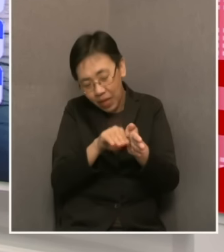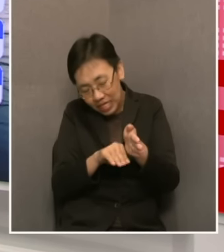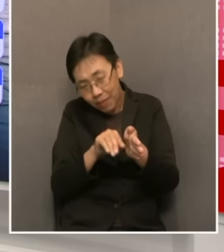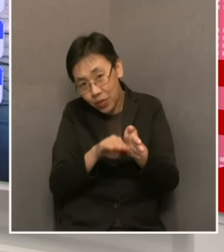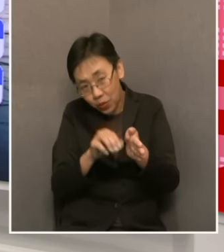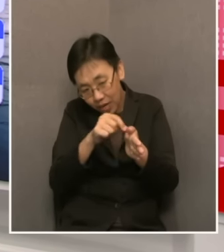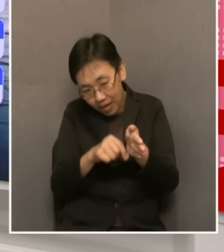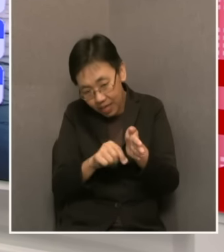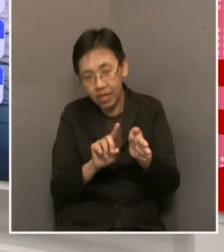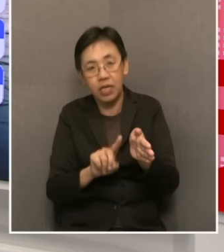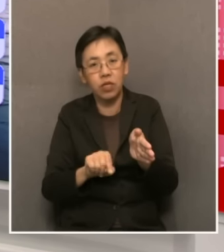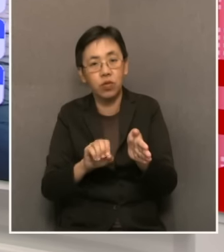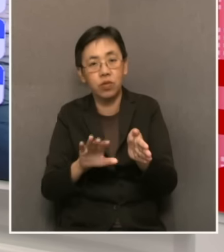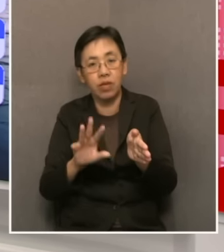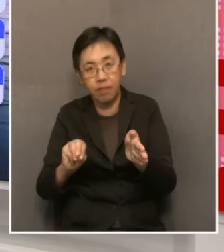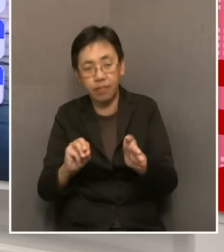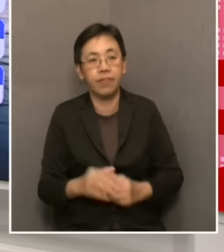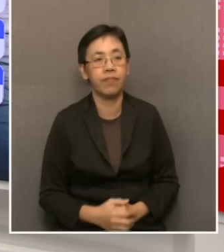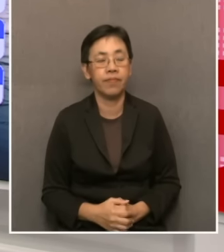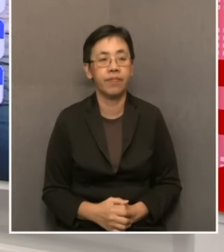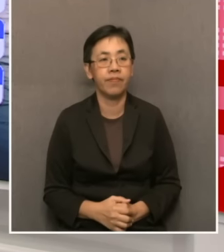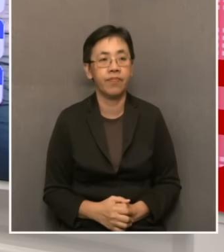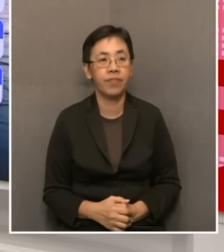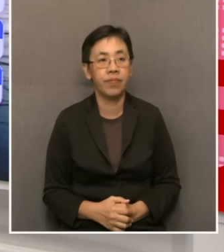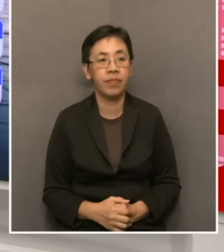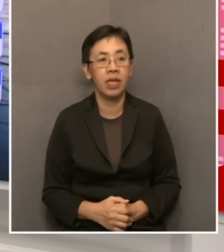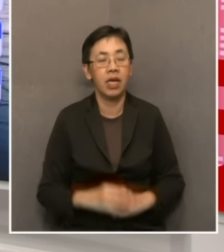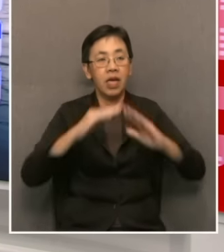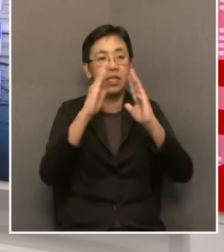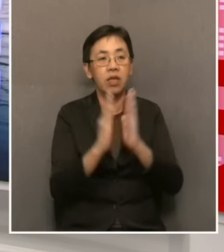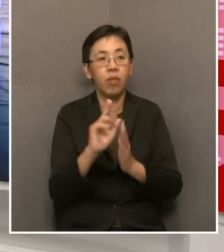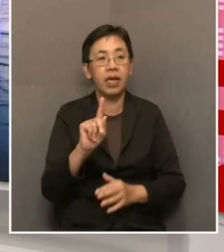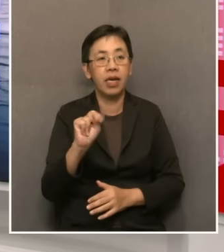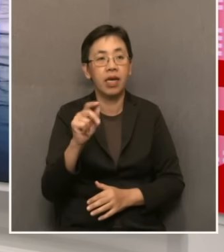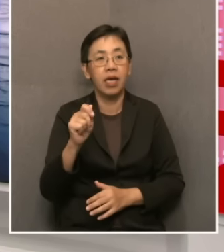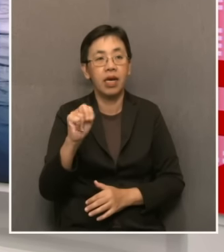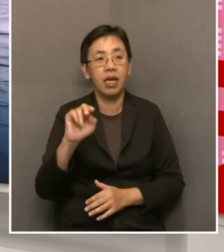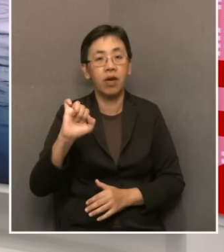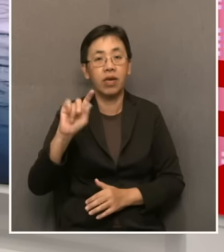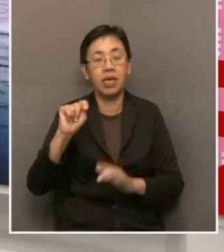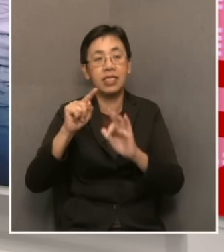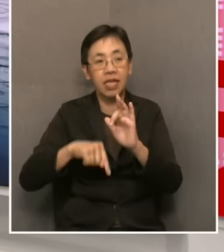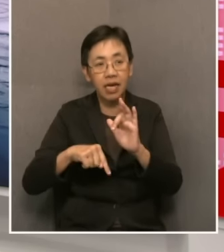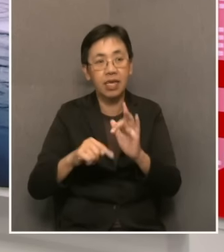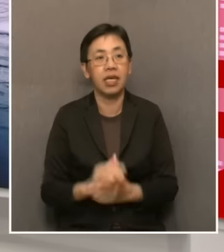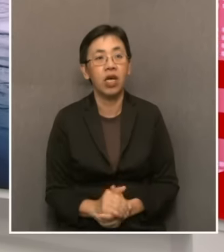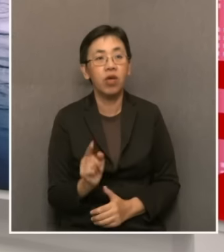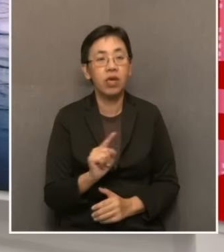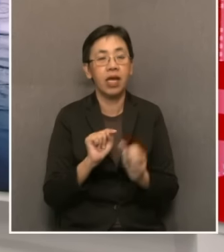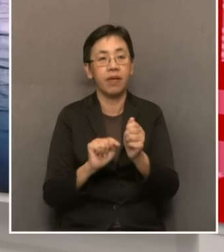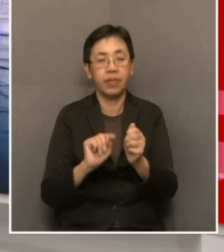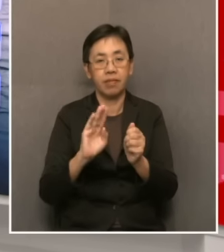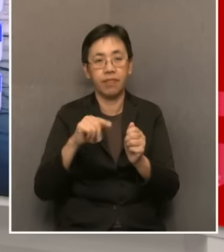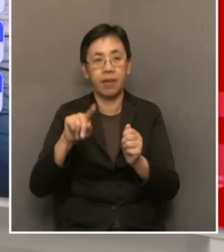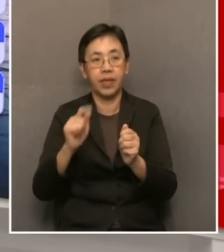ที่ 1.05 เมตรค่ะส่วนไปดูที่วัดขนอนใต้กันบ้างนะคะจุดที่6ที่ตำบลบ้านกรดอำเภอบางปะอินนะคะ